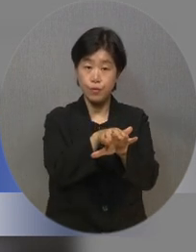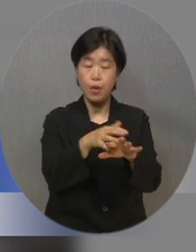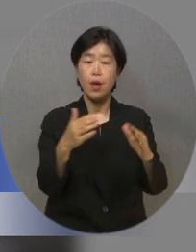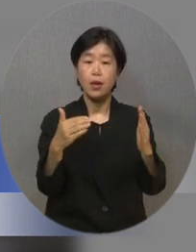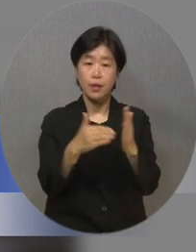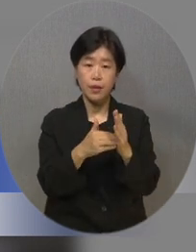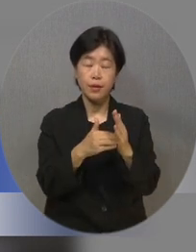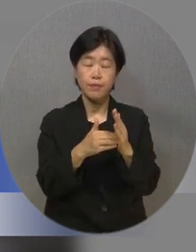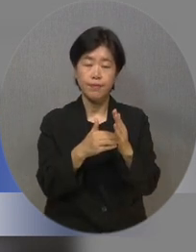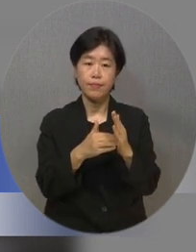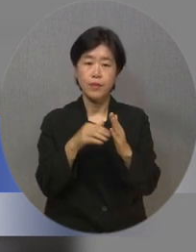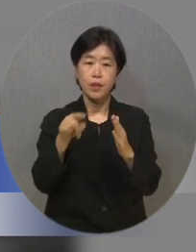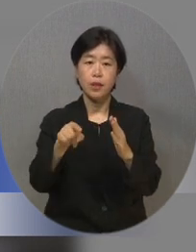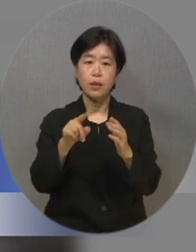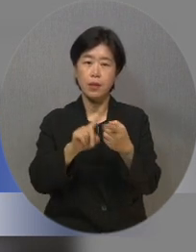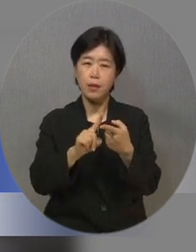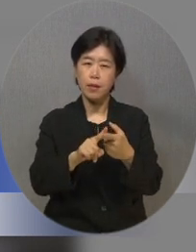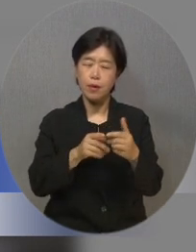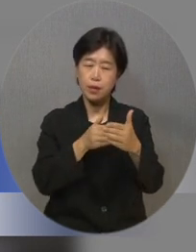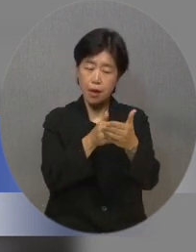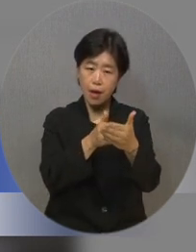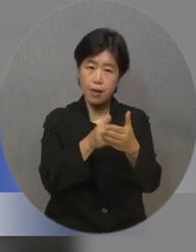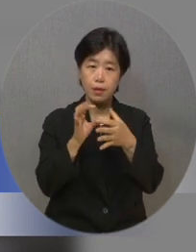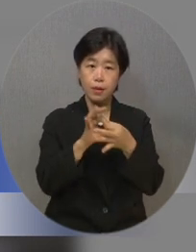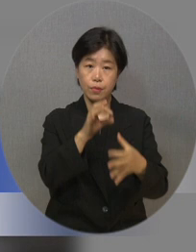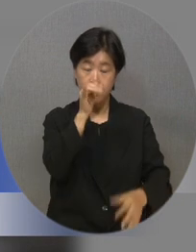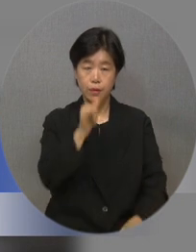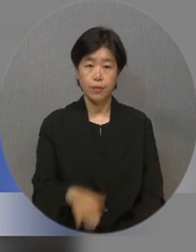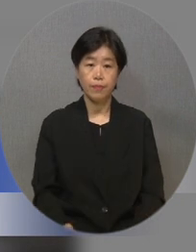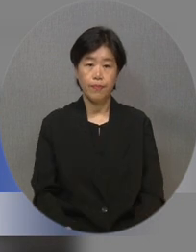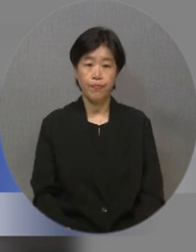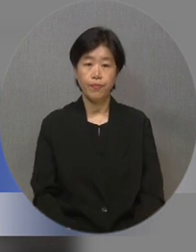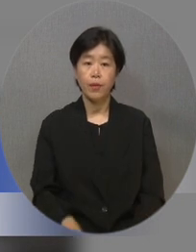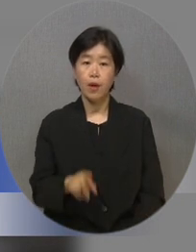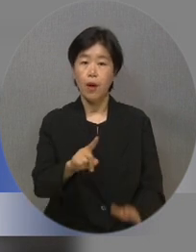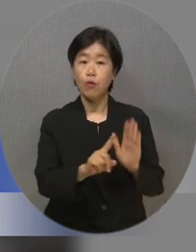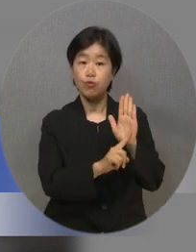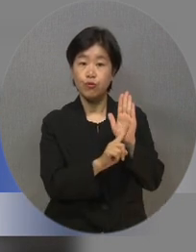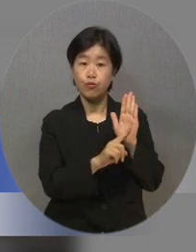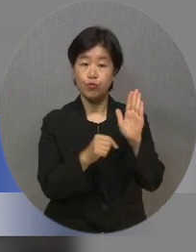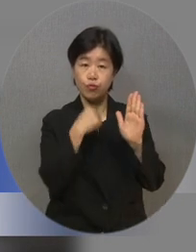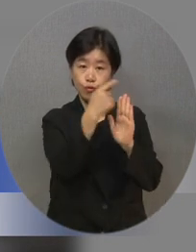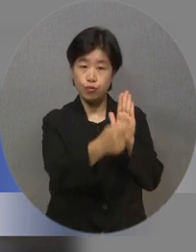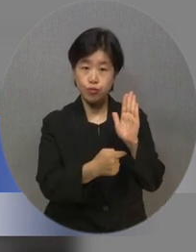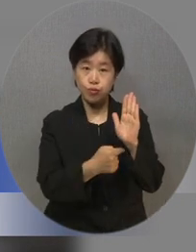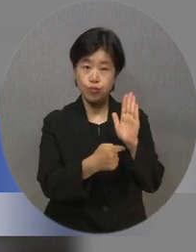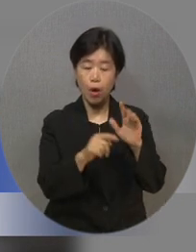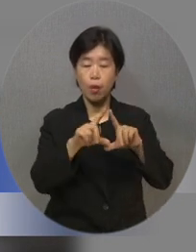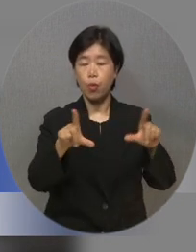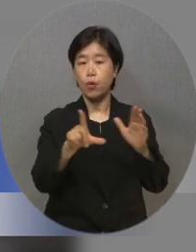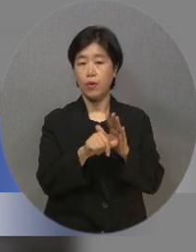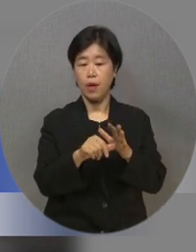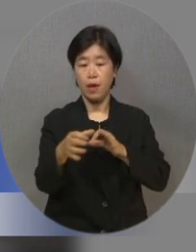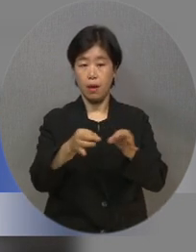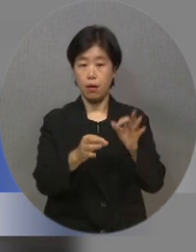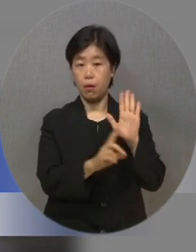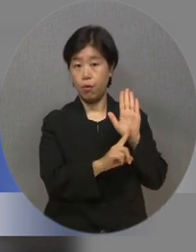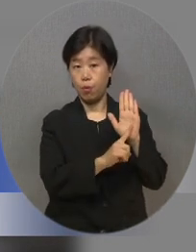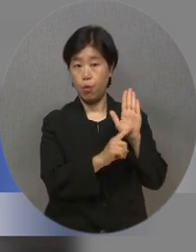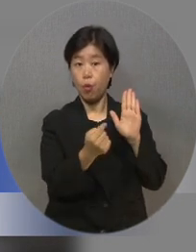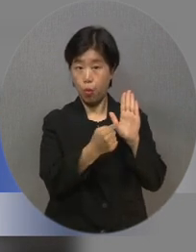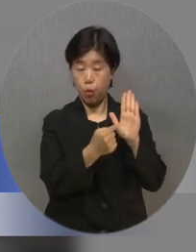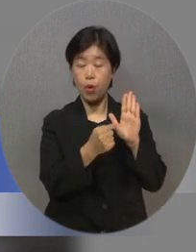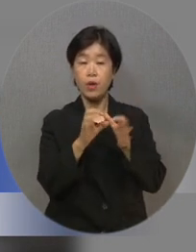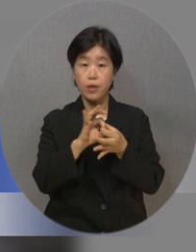설치를 지속해서 제한하고 있는데요 한편 입간판식 경사로는 평상시에는 가게 홍보를 위한 입간판으로